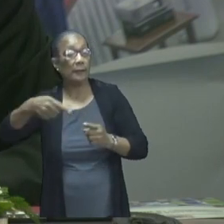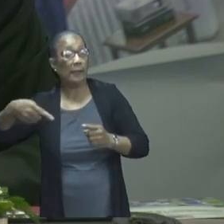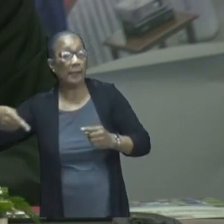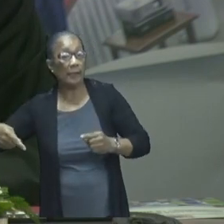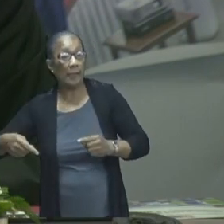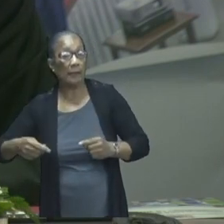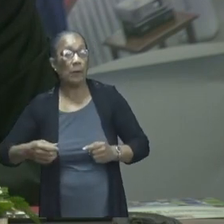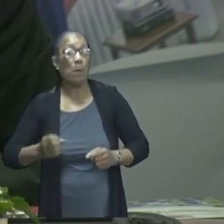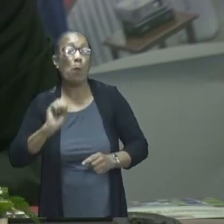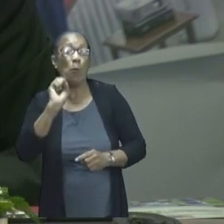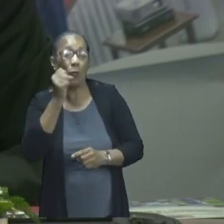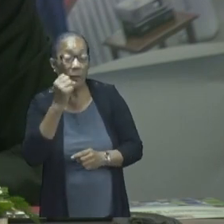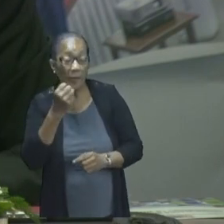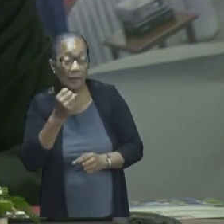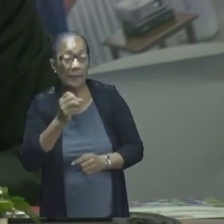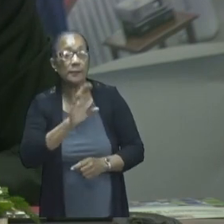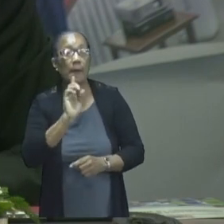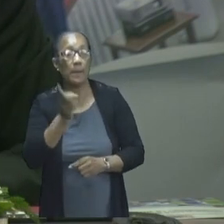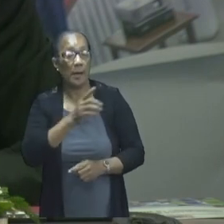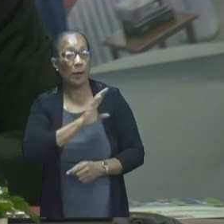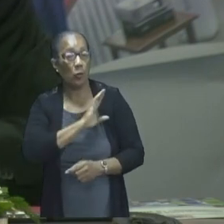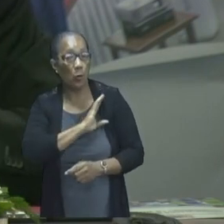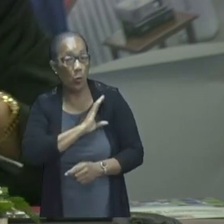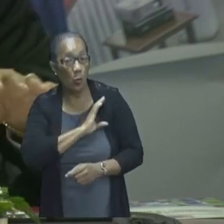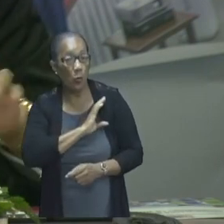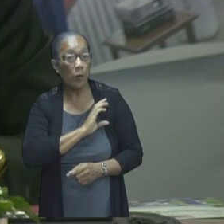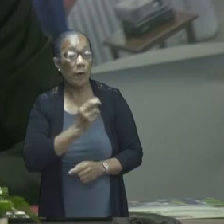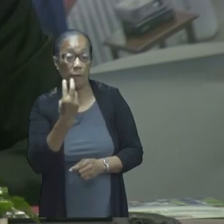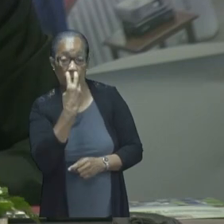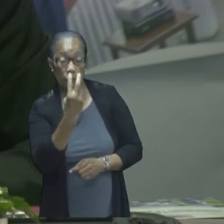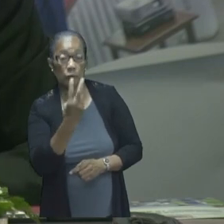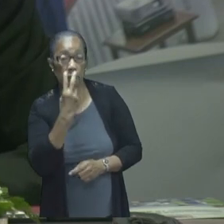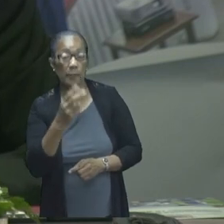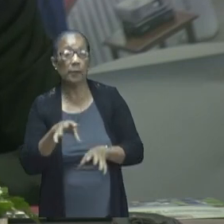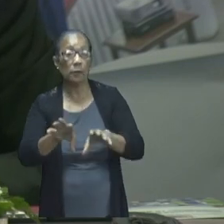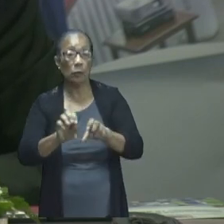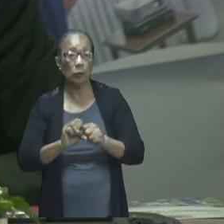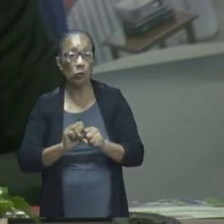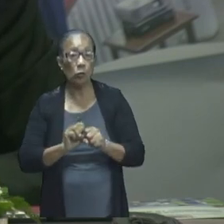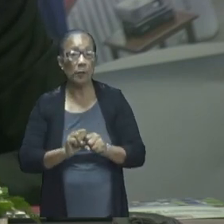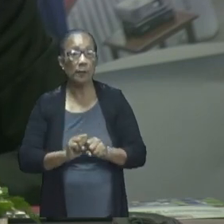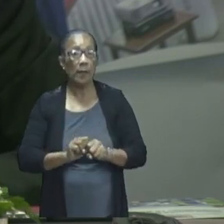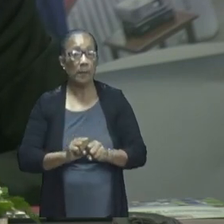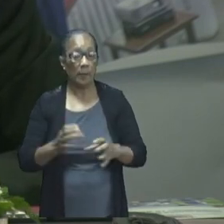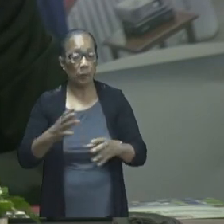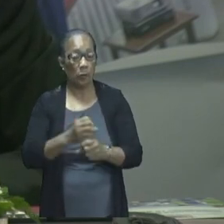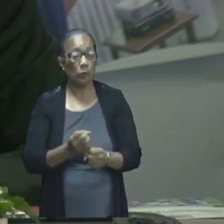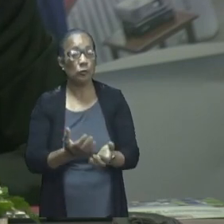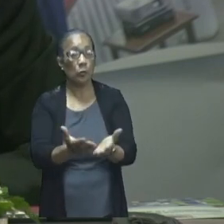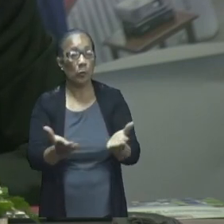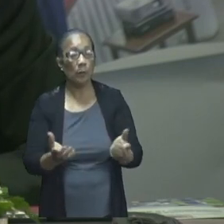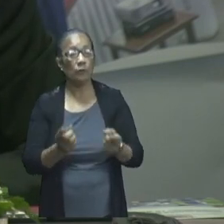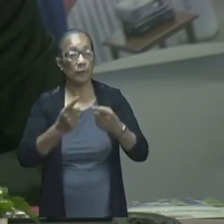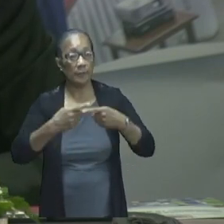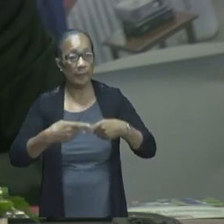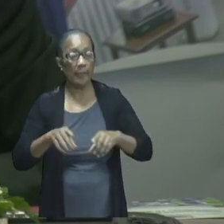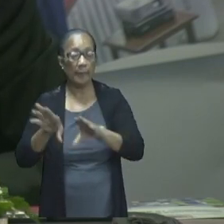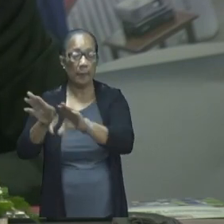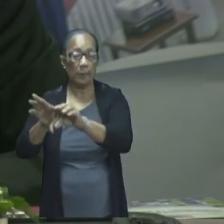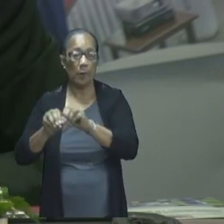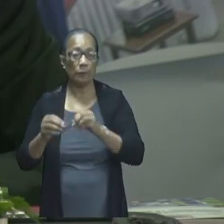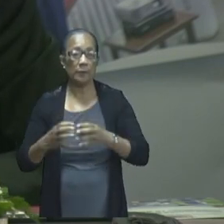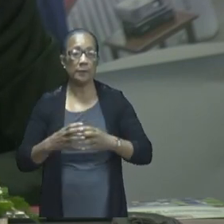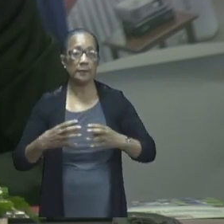daarvoor hebben we dan ook voorzieningen nu inmiddels de getroffen dat we met ons sociaal vangnet verschillen maatregelen kan treffen om de samenleving